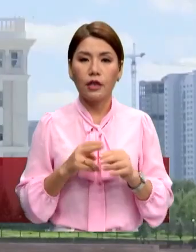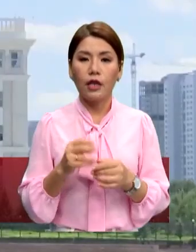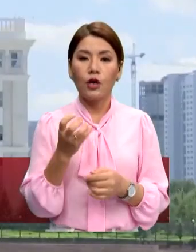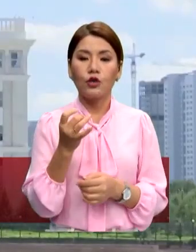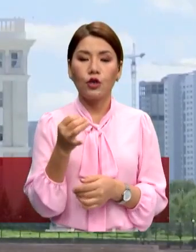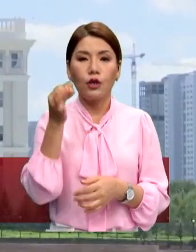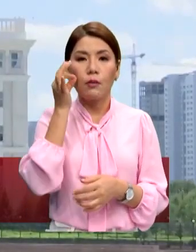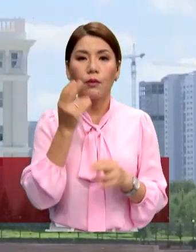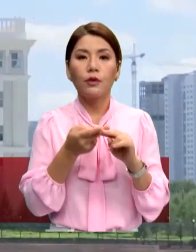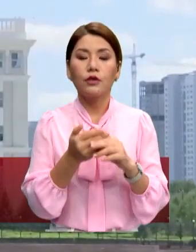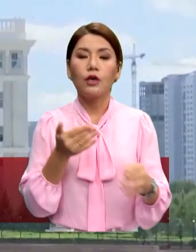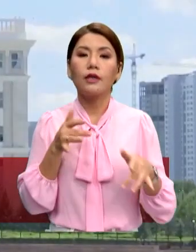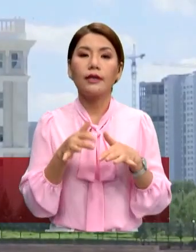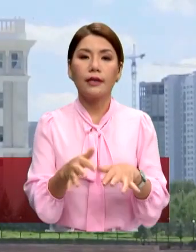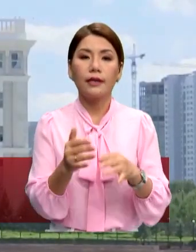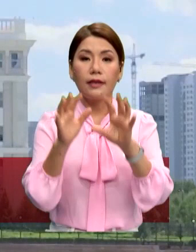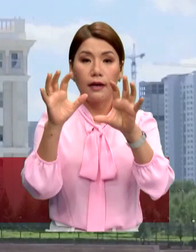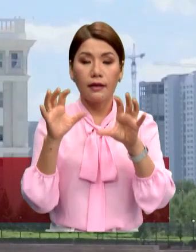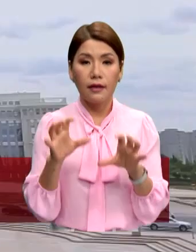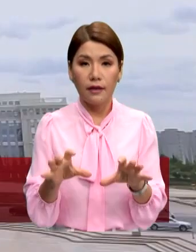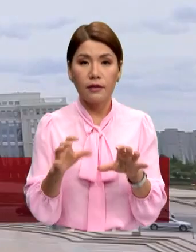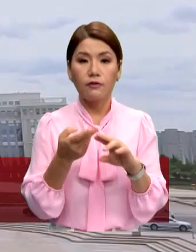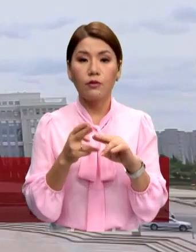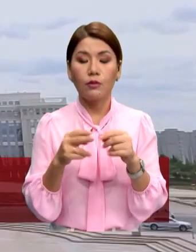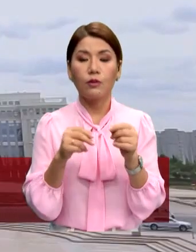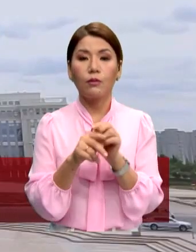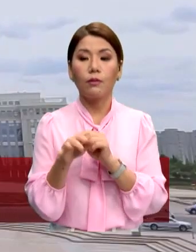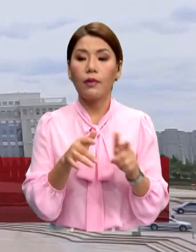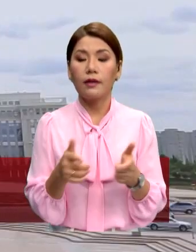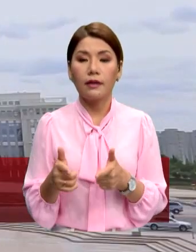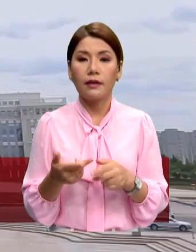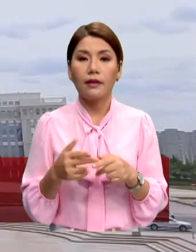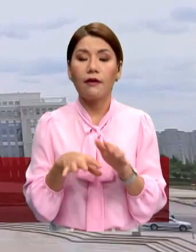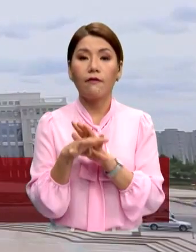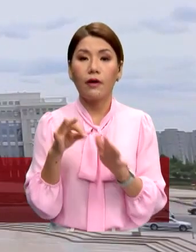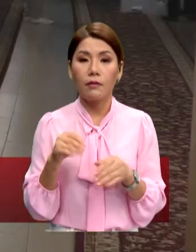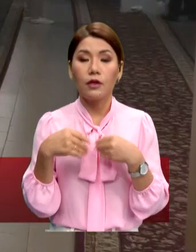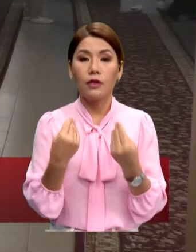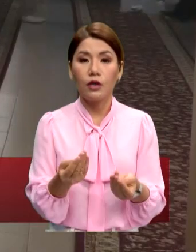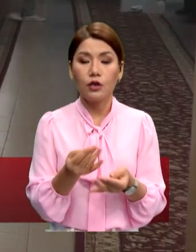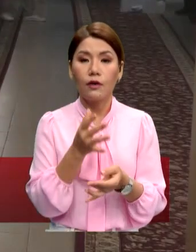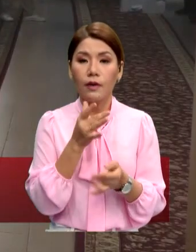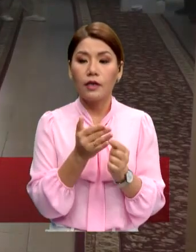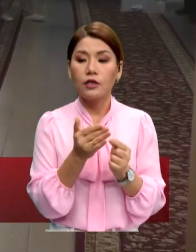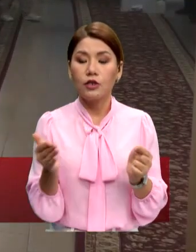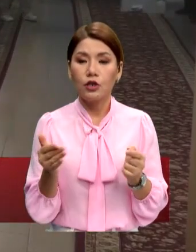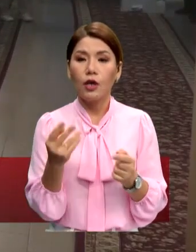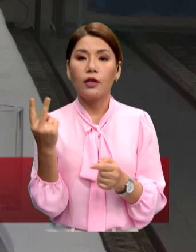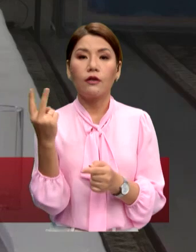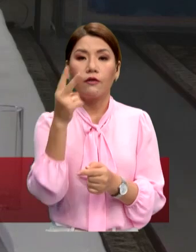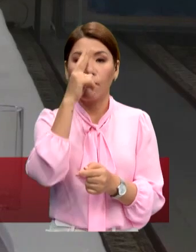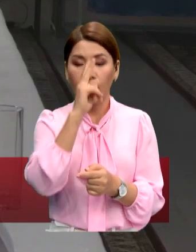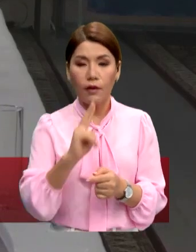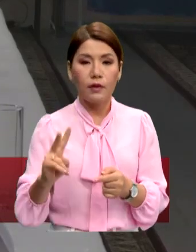она напомнила, что по действующему законодательству на процесс подготовки к выборам должно предоставляться не менее